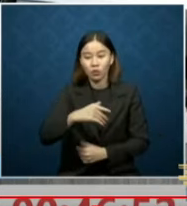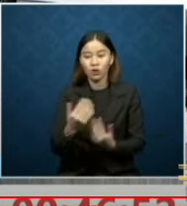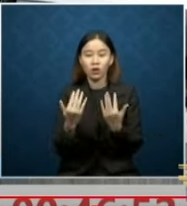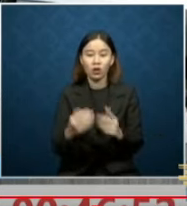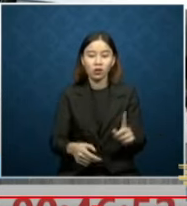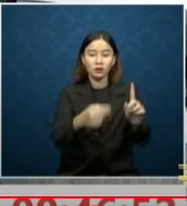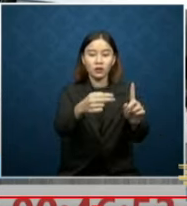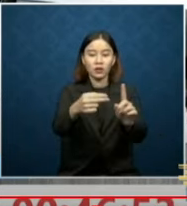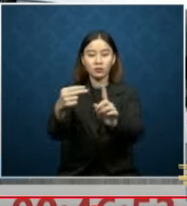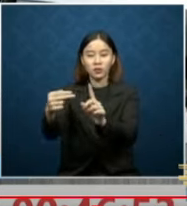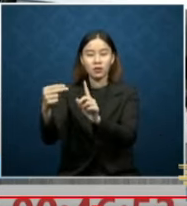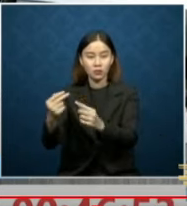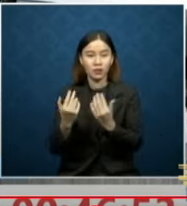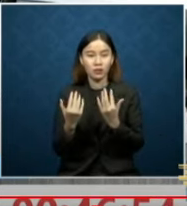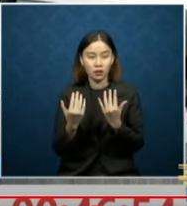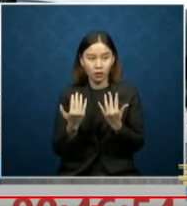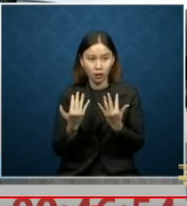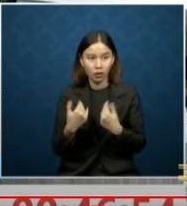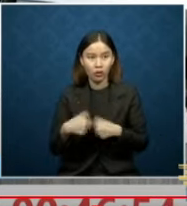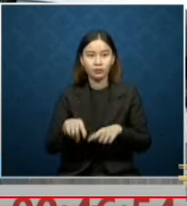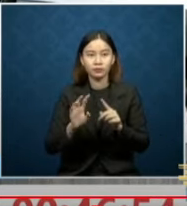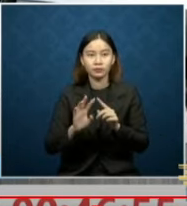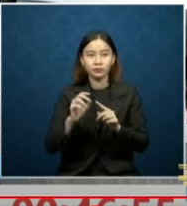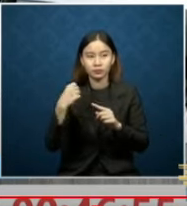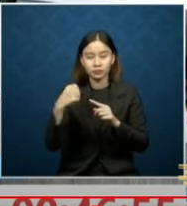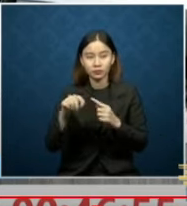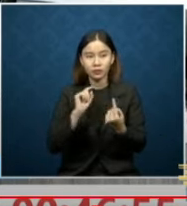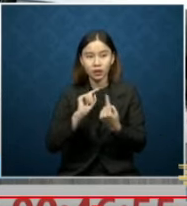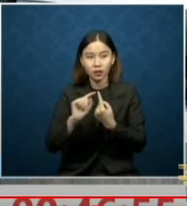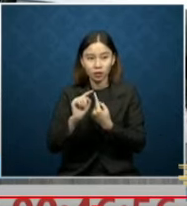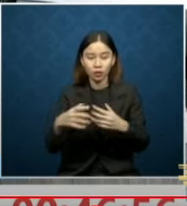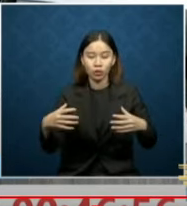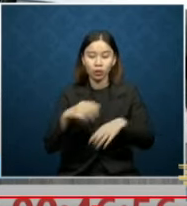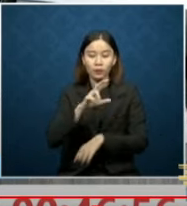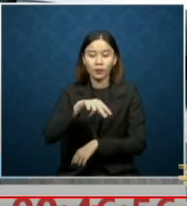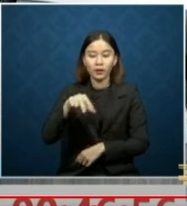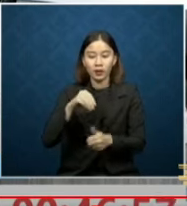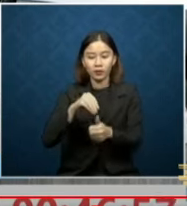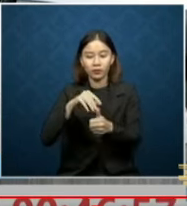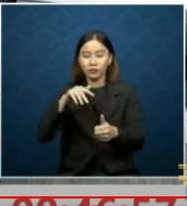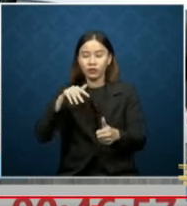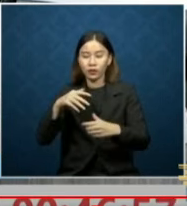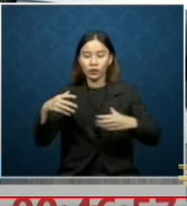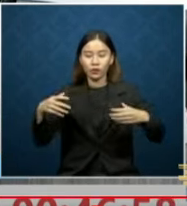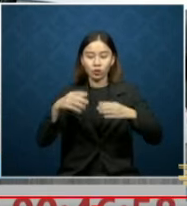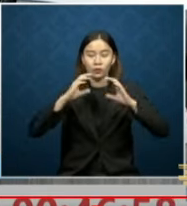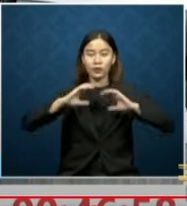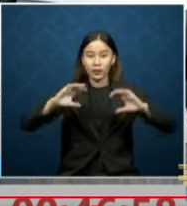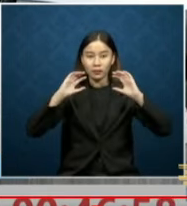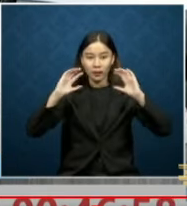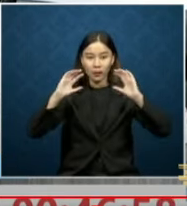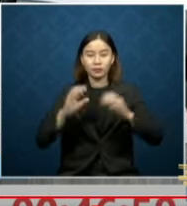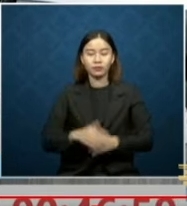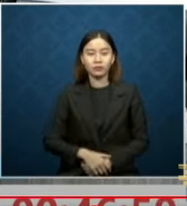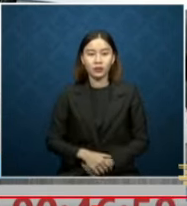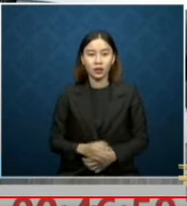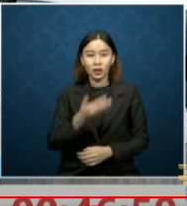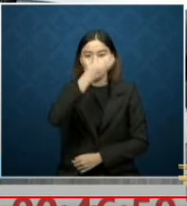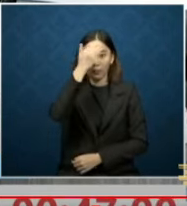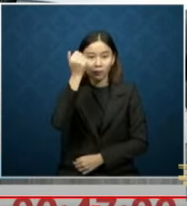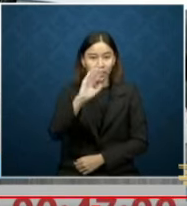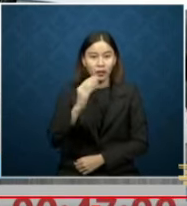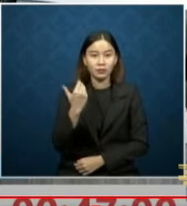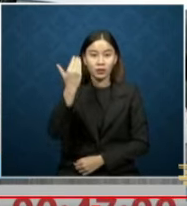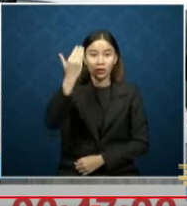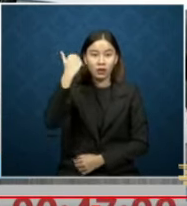10,000 บาทอยู่ข้อที่10สำหรับพรรคเพื่อไทยการนำจัดตั้งรัฐบาลอย่าลืมว่าตอนที่เพื่อไทย